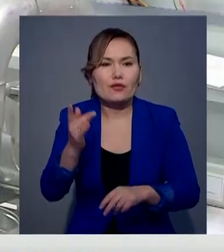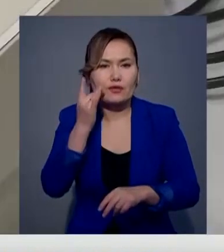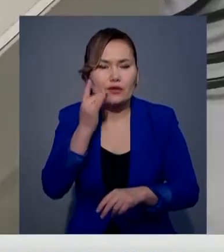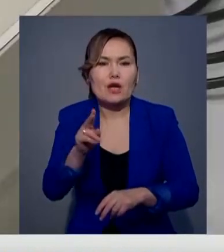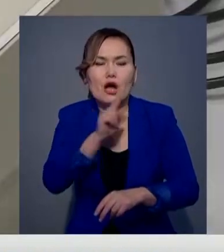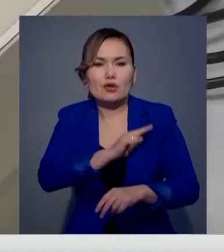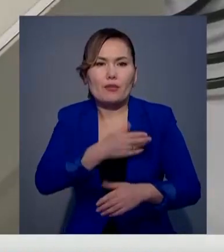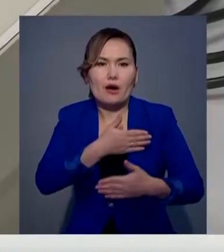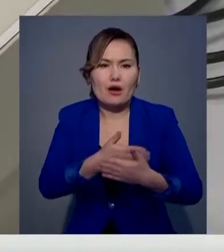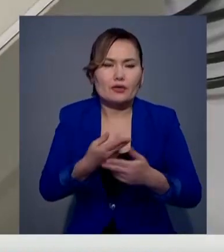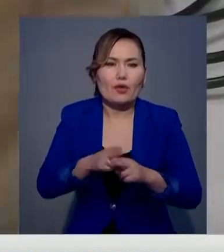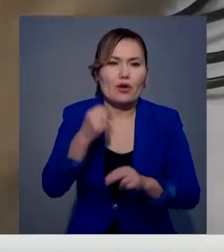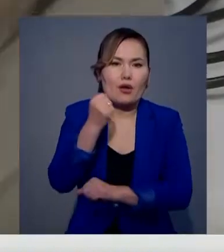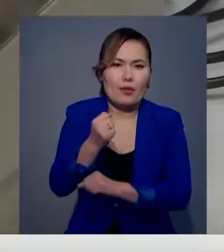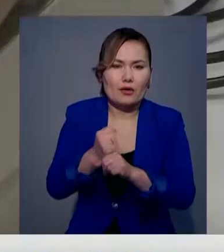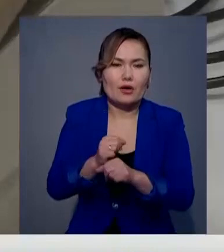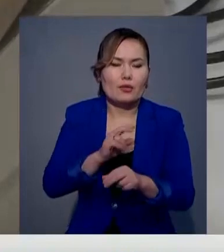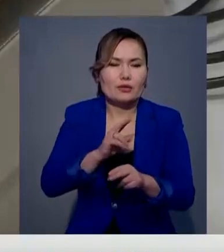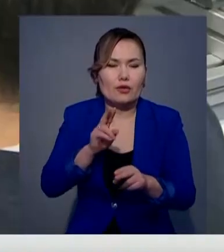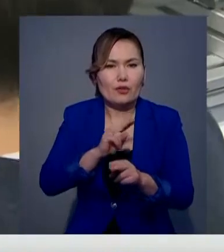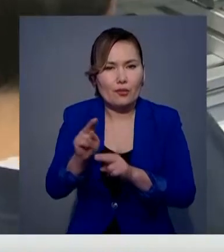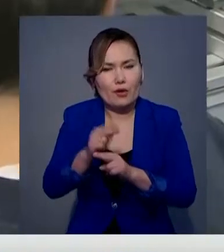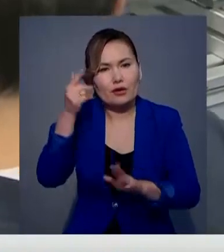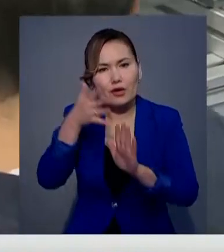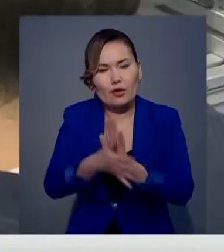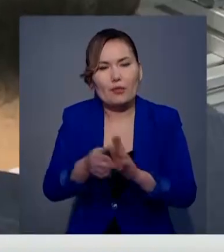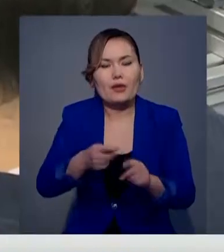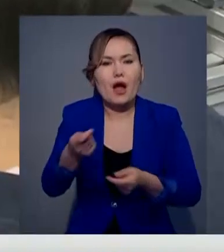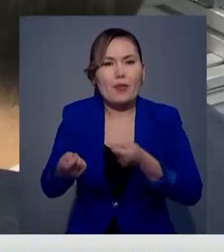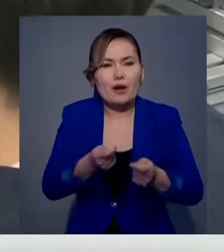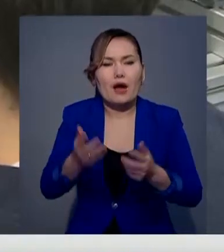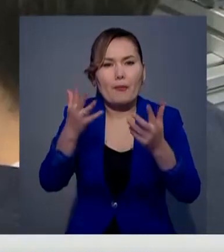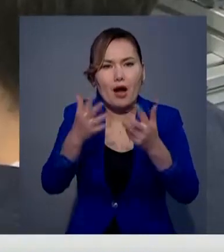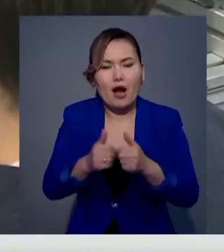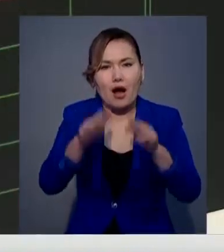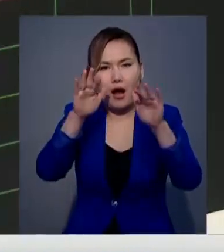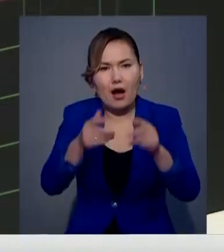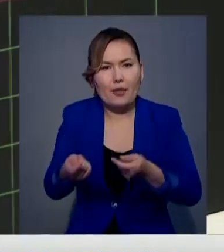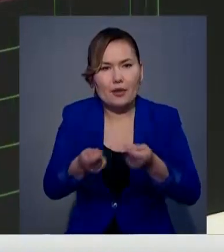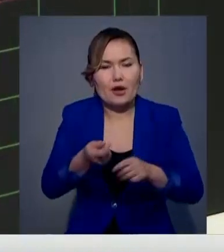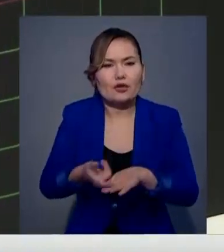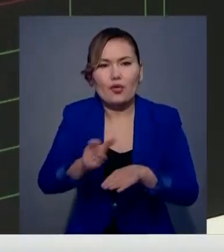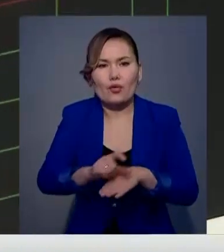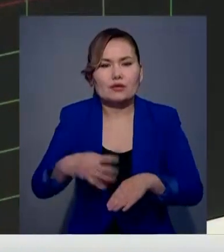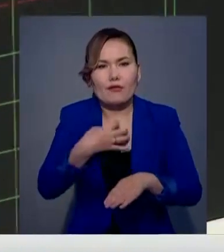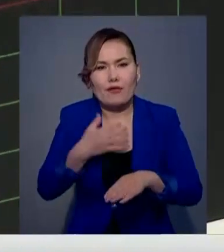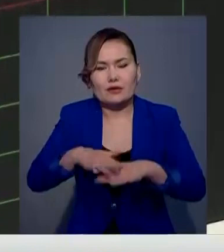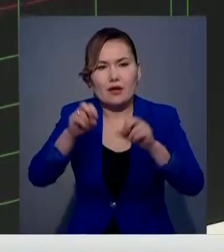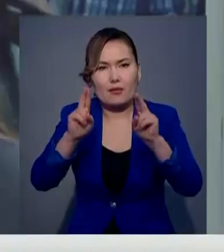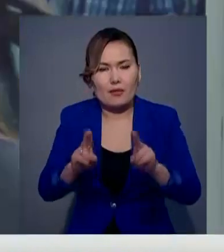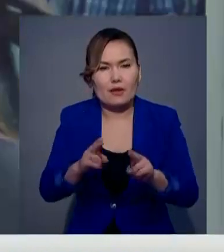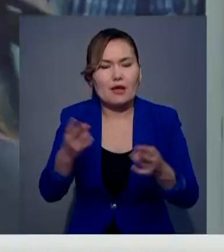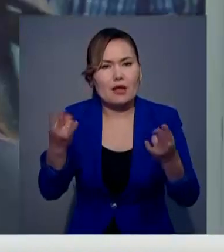деп, шарқырып жүретін заман артта қалды. Автоматты құралды түсініп, оны басқара алатын оператор әр өнеркәсіпке ауадай қажет деді